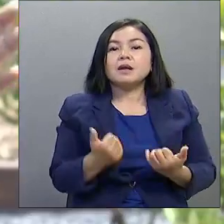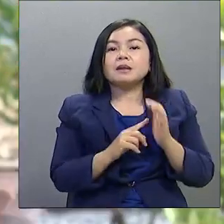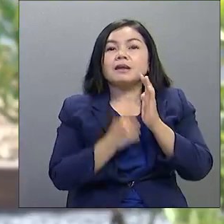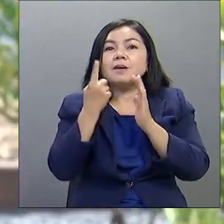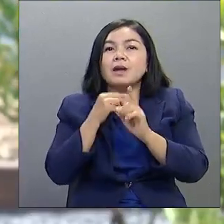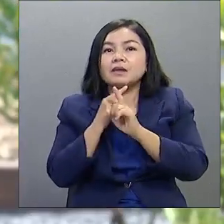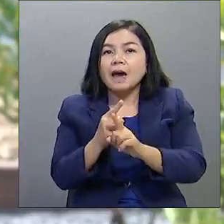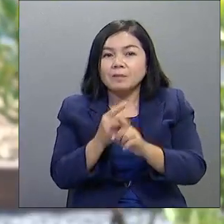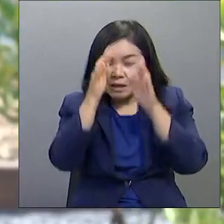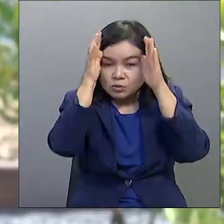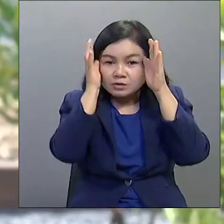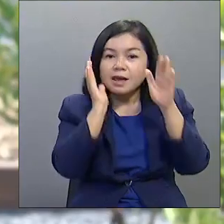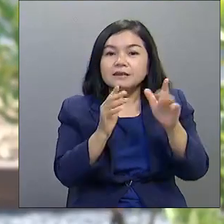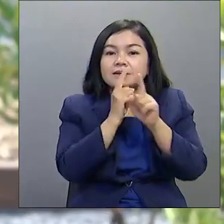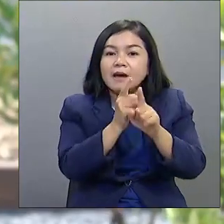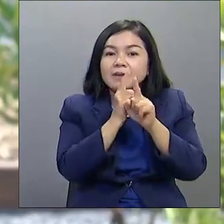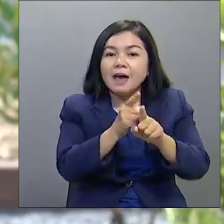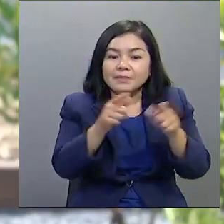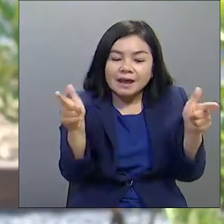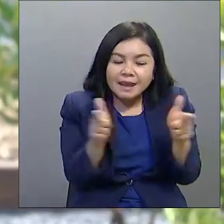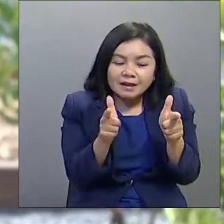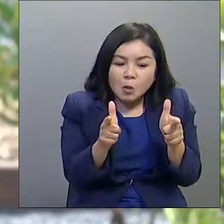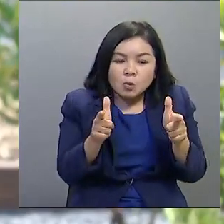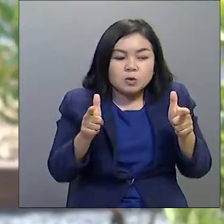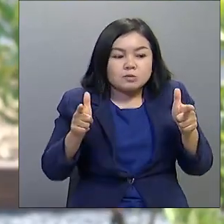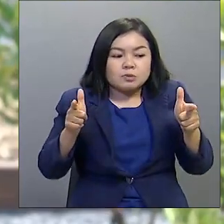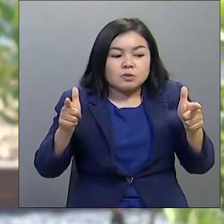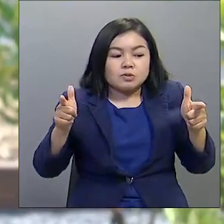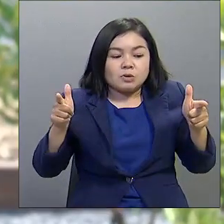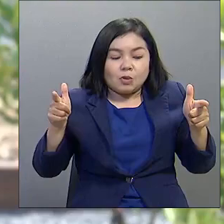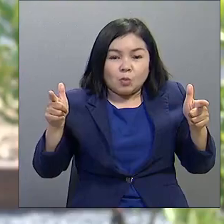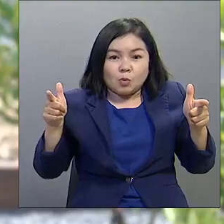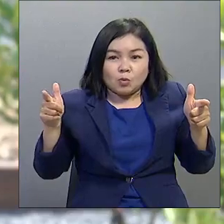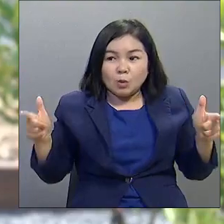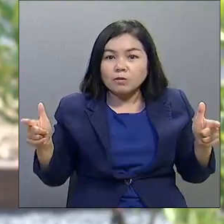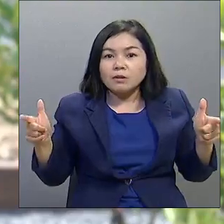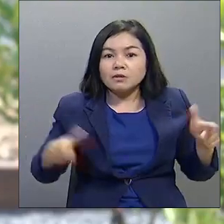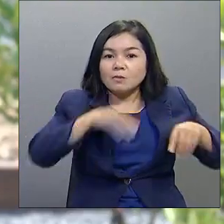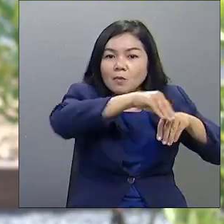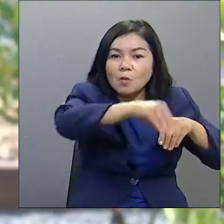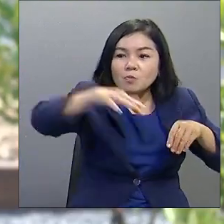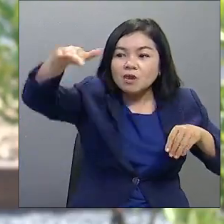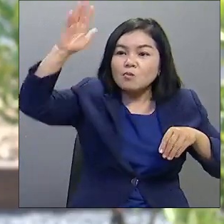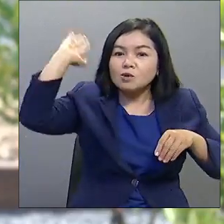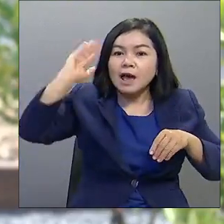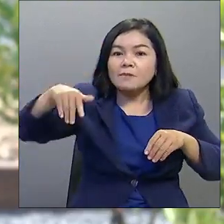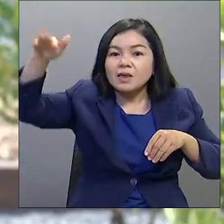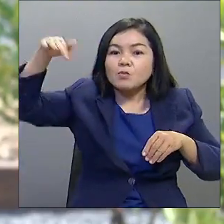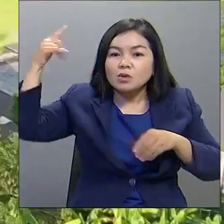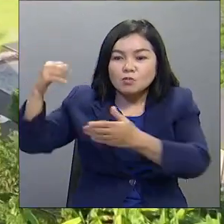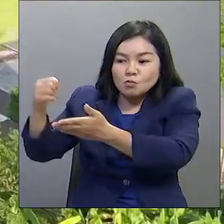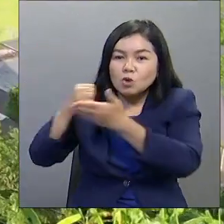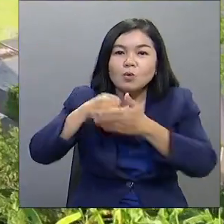ริ่มจริงจังจาก1งานเป็น2งาน2งานเป็น3งานไปชวนพี่ชายพี่สะใภ้มาช่วยอะ